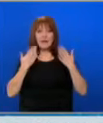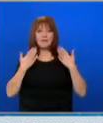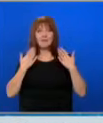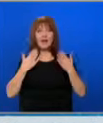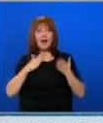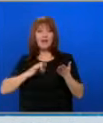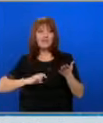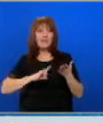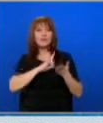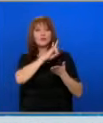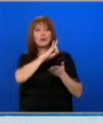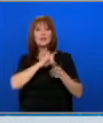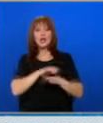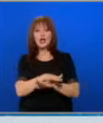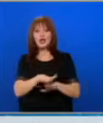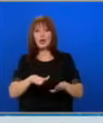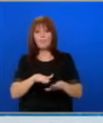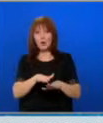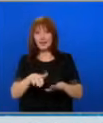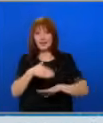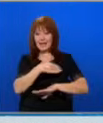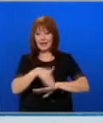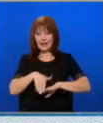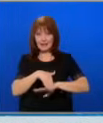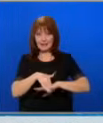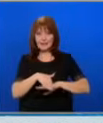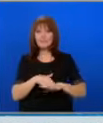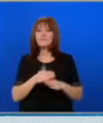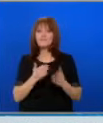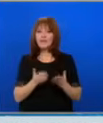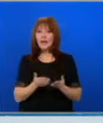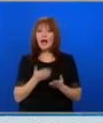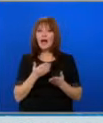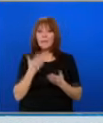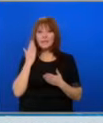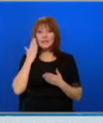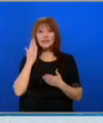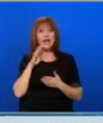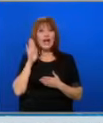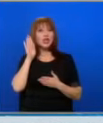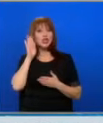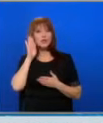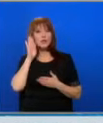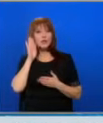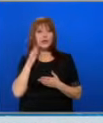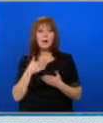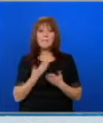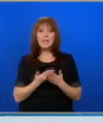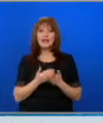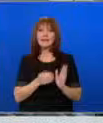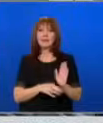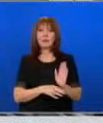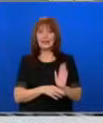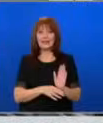граници за Шенген. Министърката на външните работи беше изслушана от депутатите преди да стане ясна новината от Нидерландия. Да